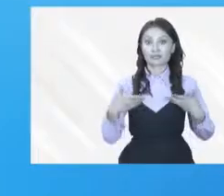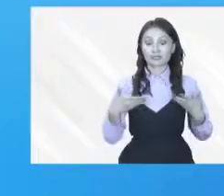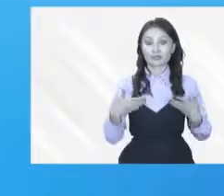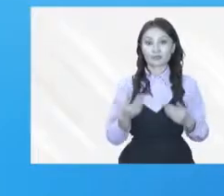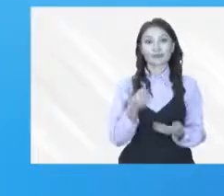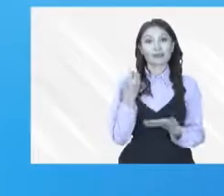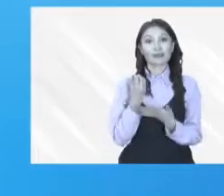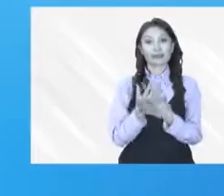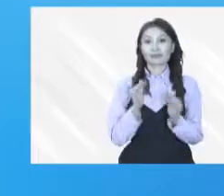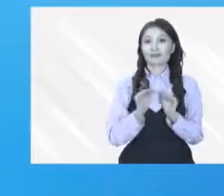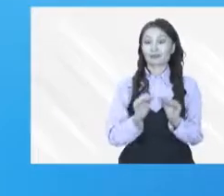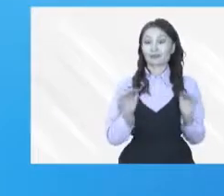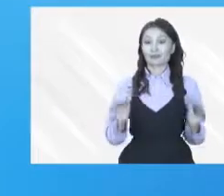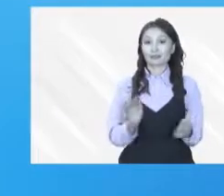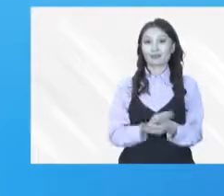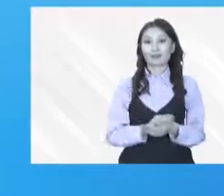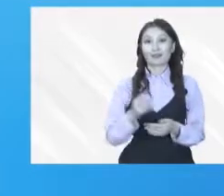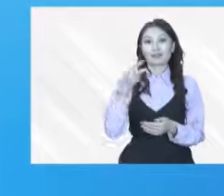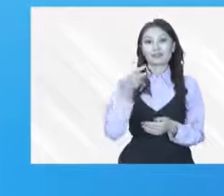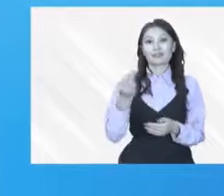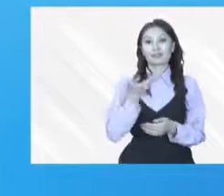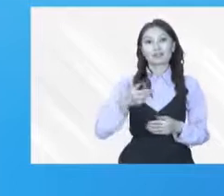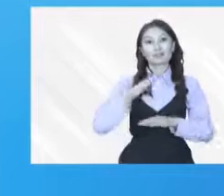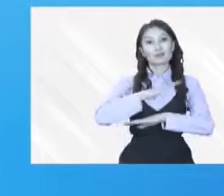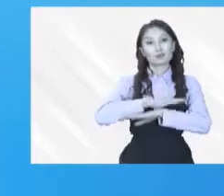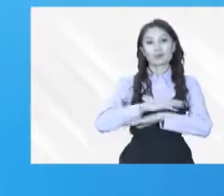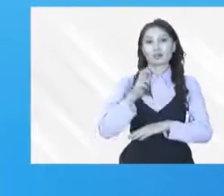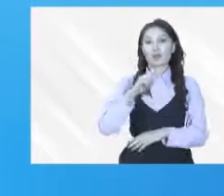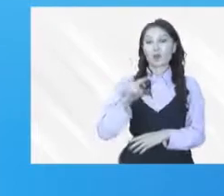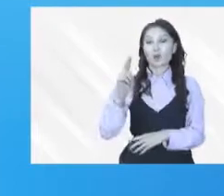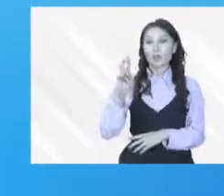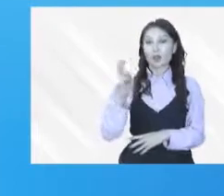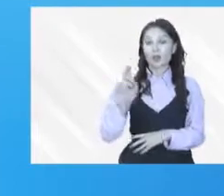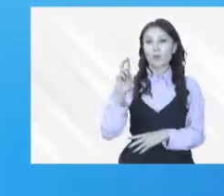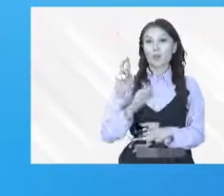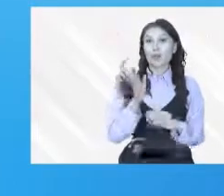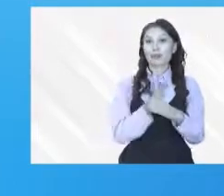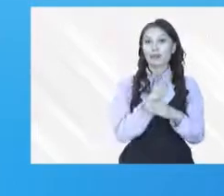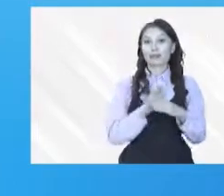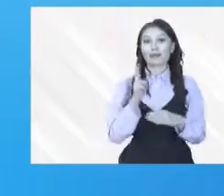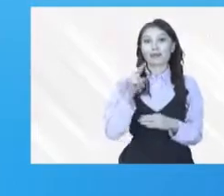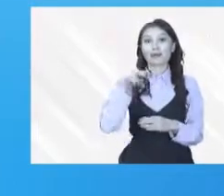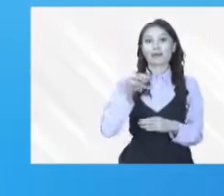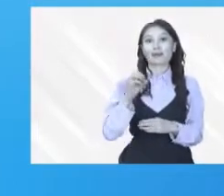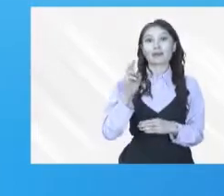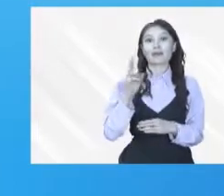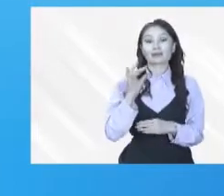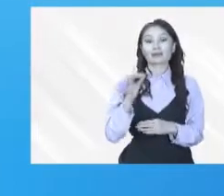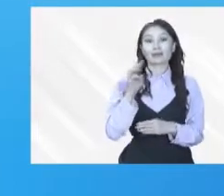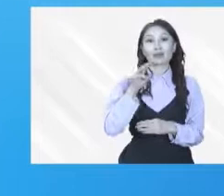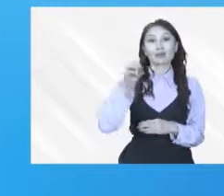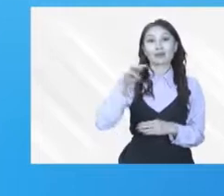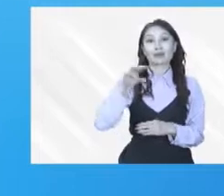Здравствуйте, дорогие ребята! Тема нашего урока по биологии – деление клетки,